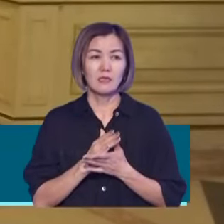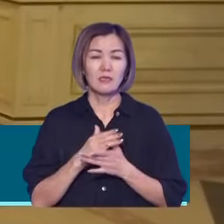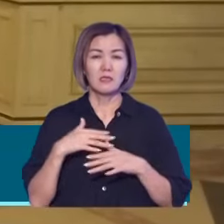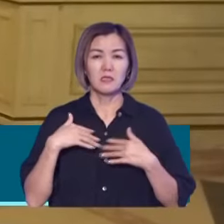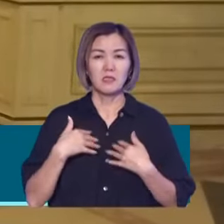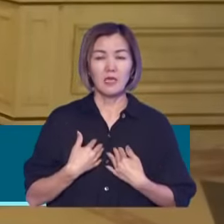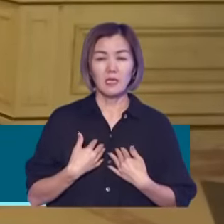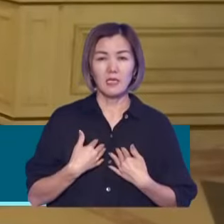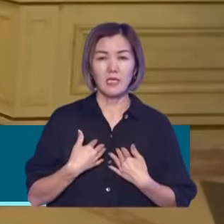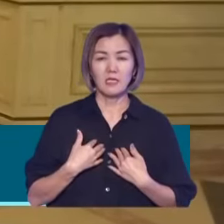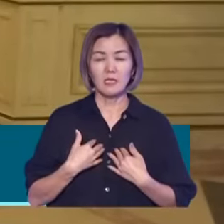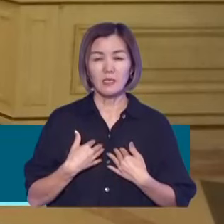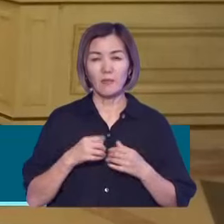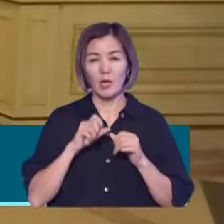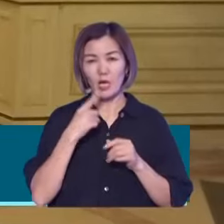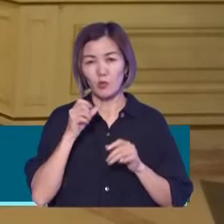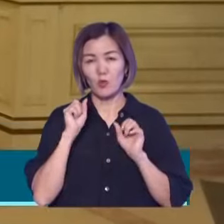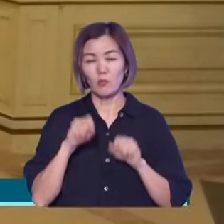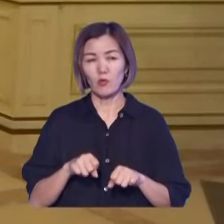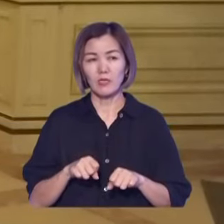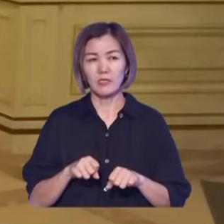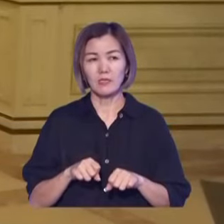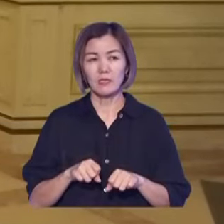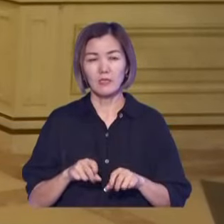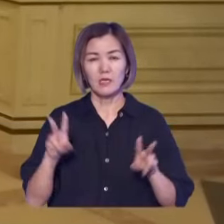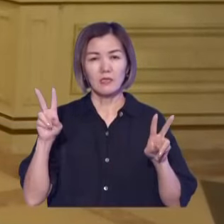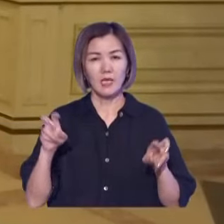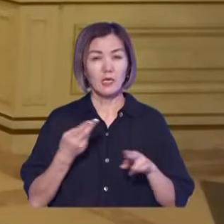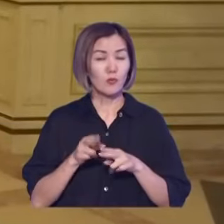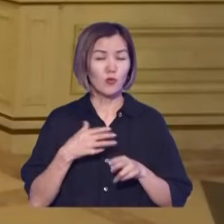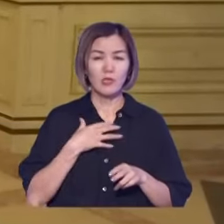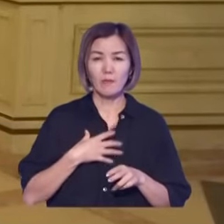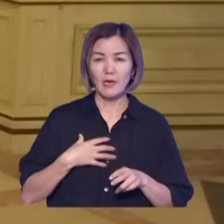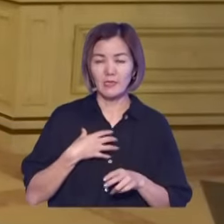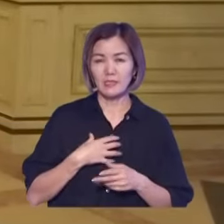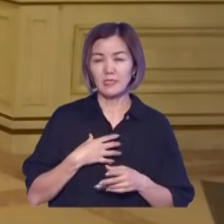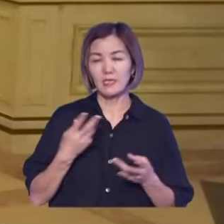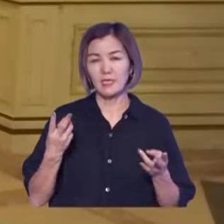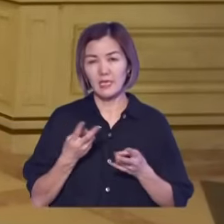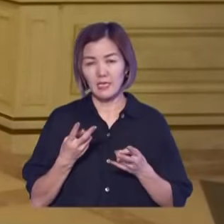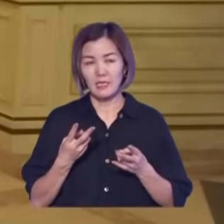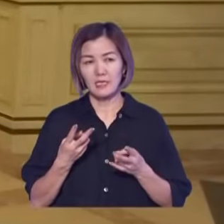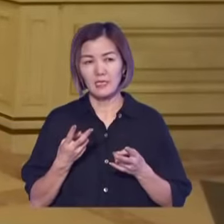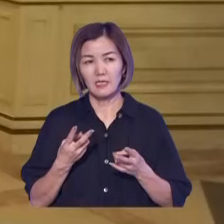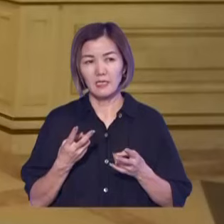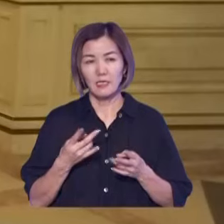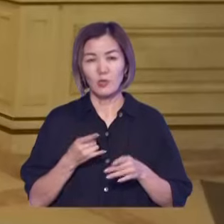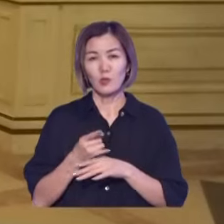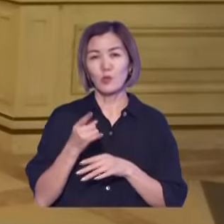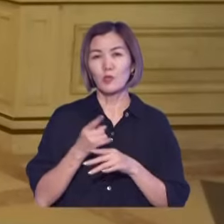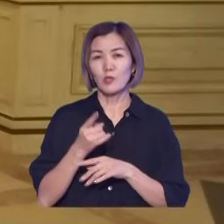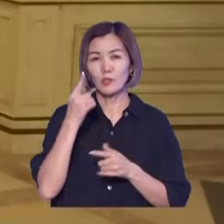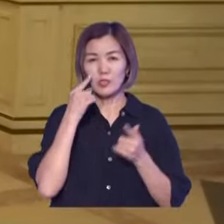десе болады, бұндай нәрселерде көп дүниелер айтылады. Бұл жерде өте астарлы, күлдіріп